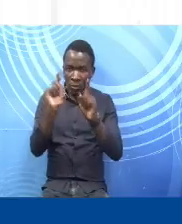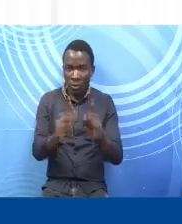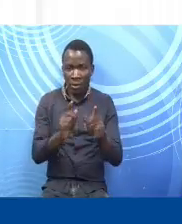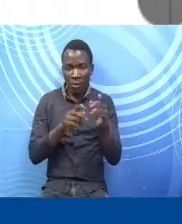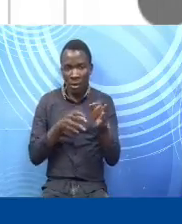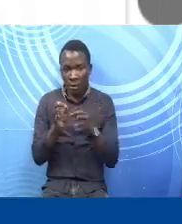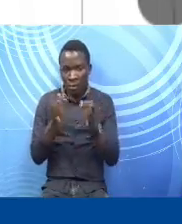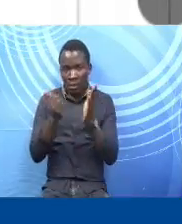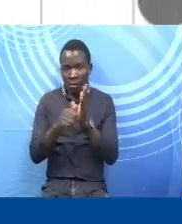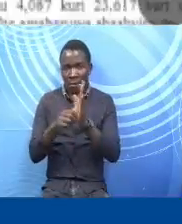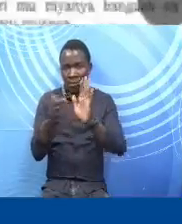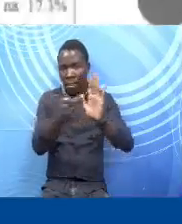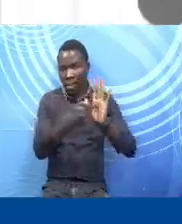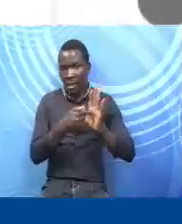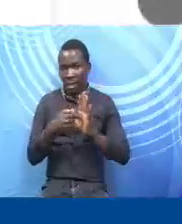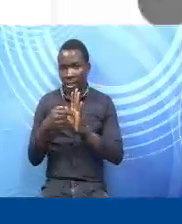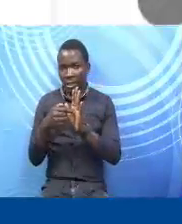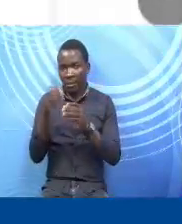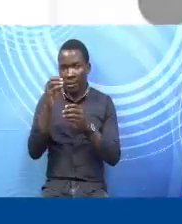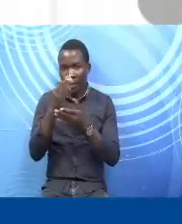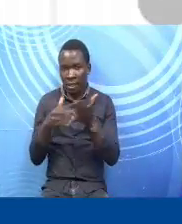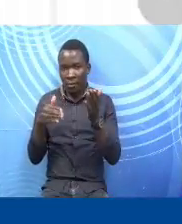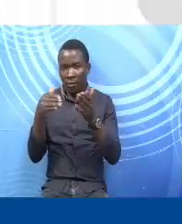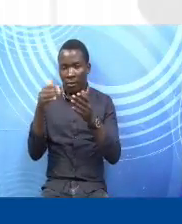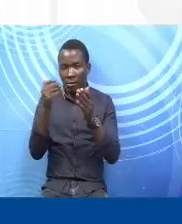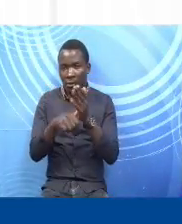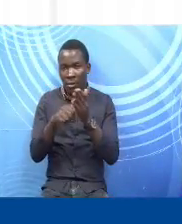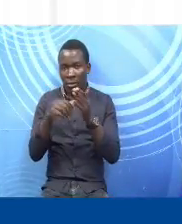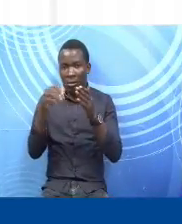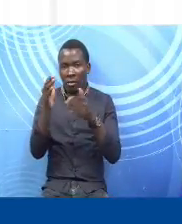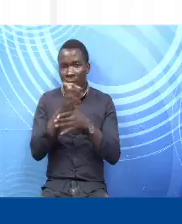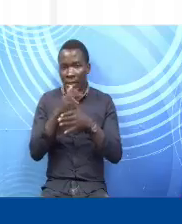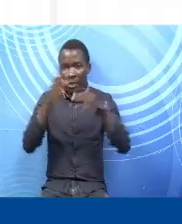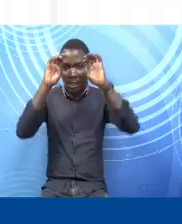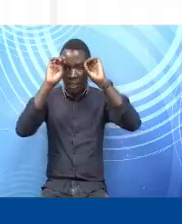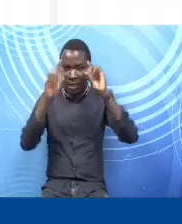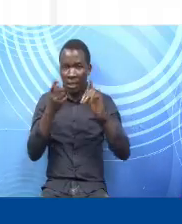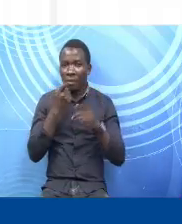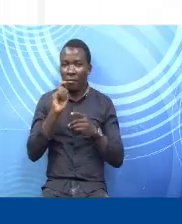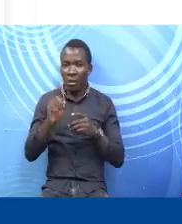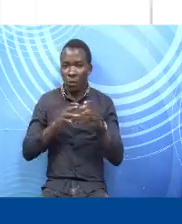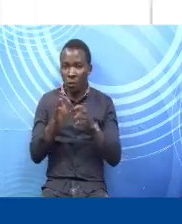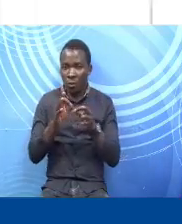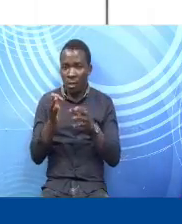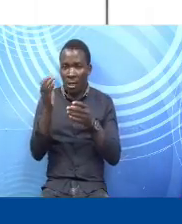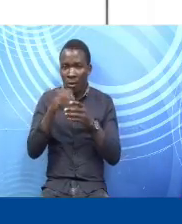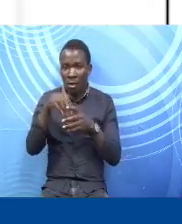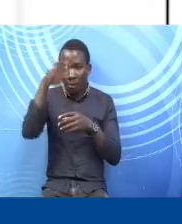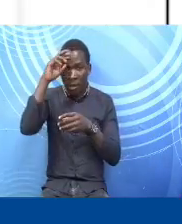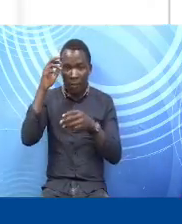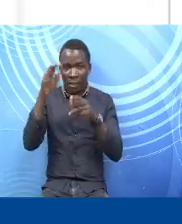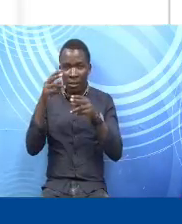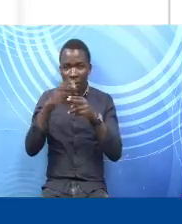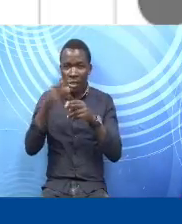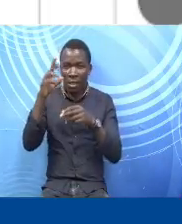bibazo byari byagiye bigaragazwa. Bimwe mu bibazo Minisiteri y'uburezi yagombaga gusobanura harimo impamvu y'uburyo icyahoze ari WDA